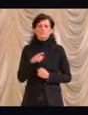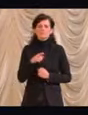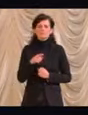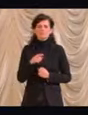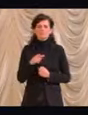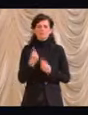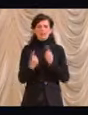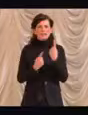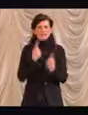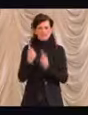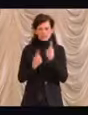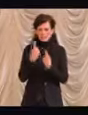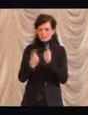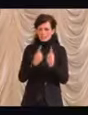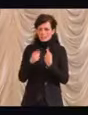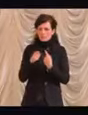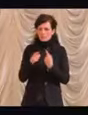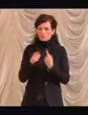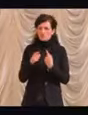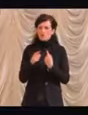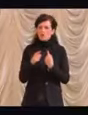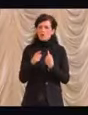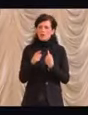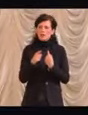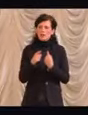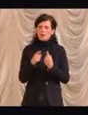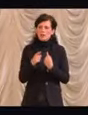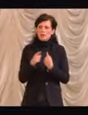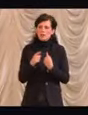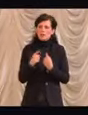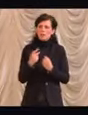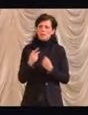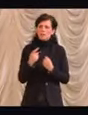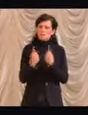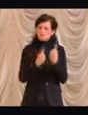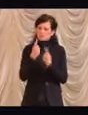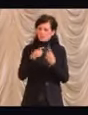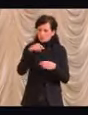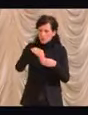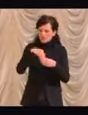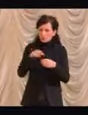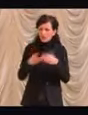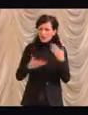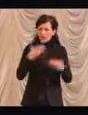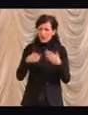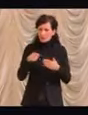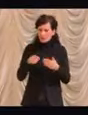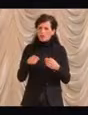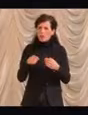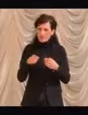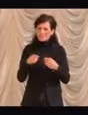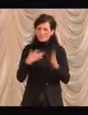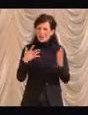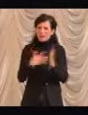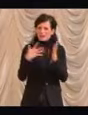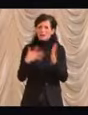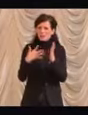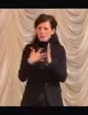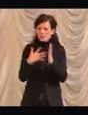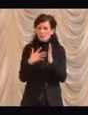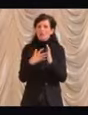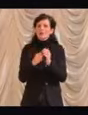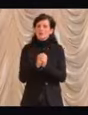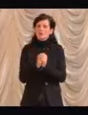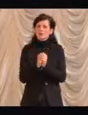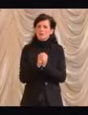le attività produttive subito, ne ha parlato oggi Renzi. Ovviamente ci si basa, lo avete detto, sulle previsioni